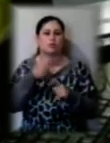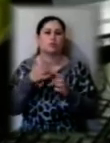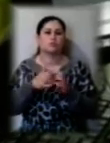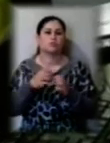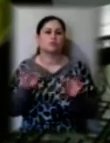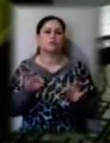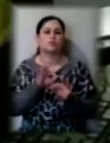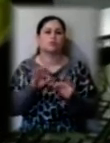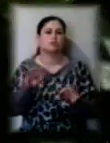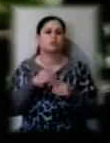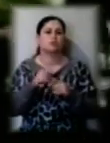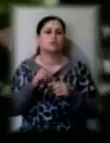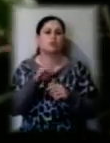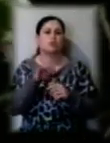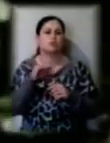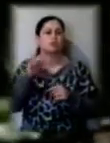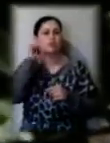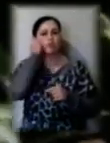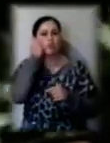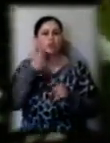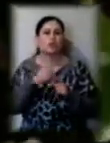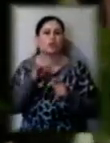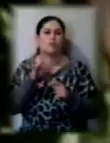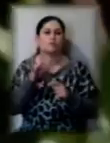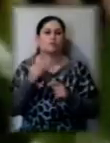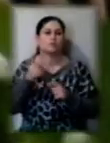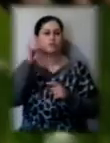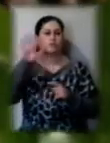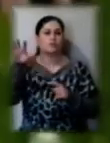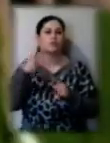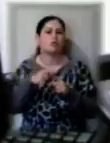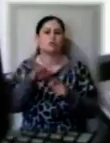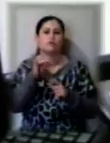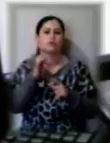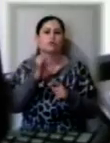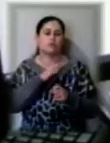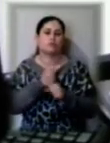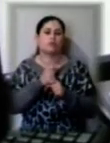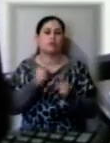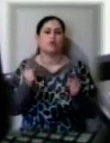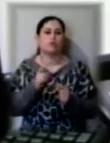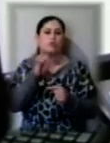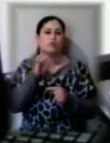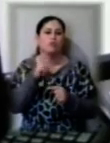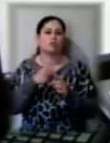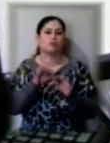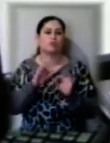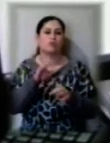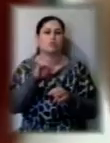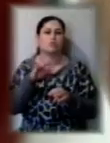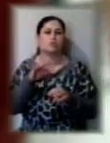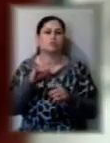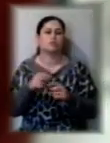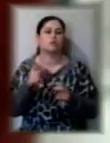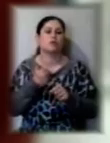фоні архітектурних пам'яток відомі композиції. Потім з цього відео монтували коротенькі ролики, розповідає Марина Друзякіна, головна спеціалістка